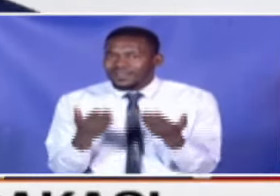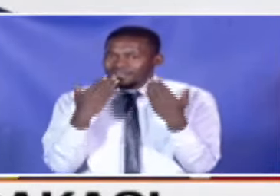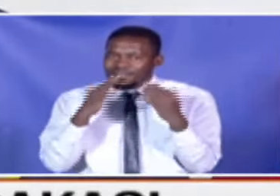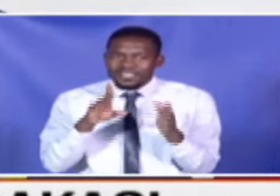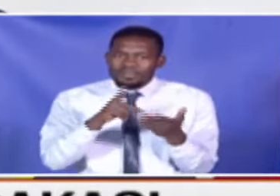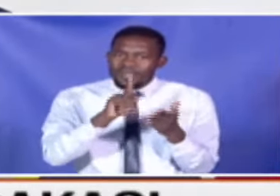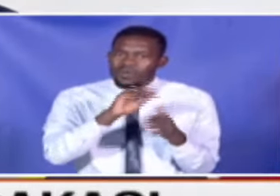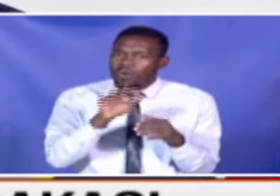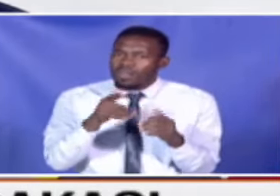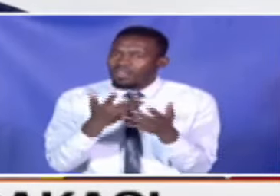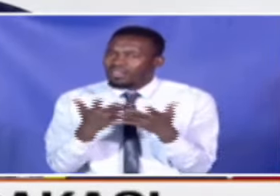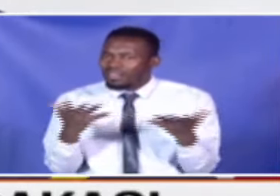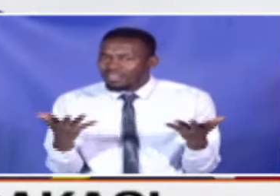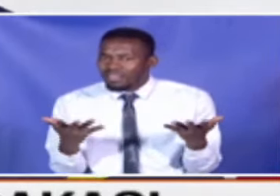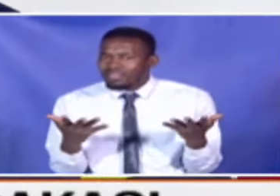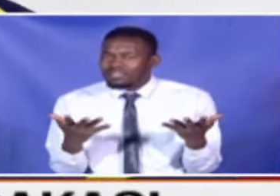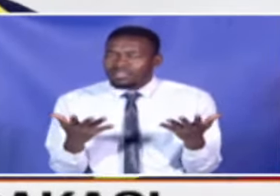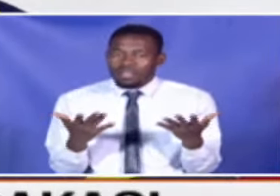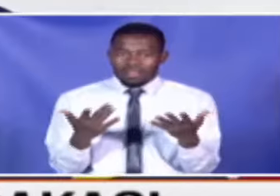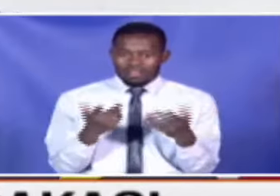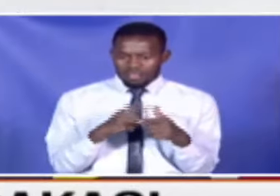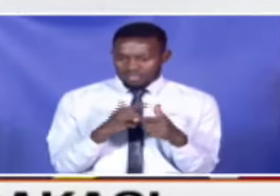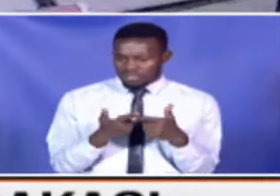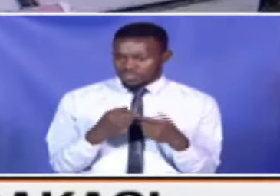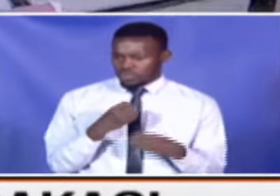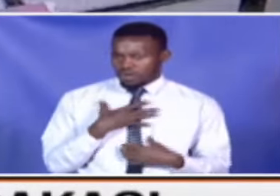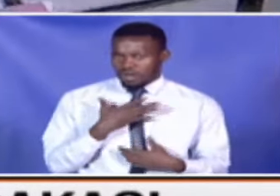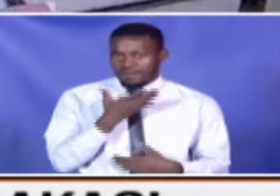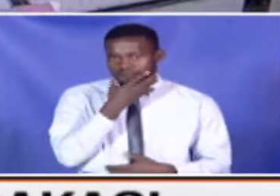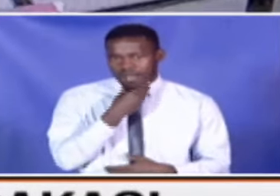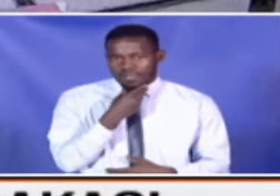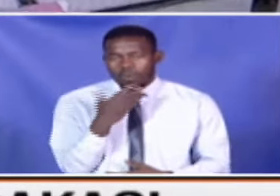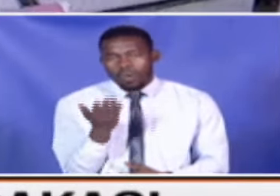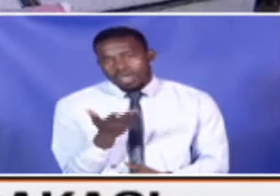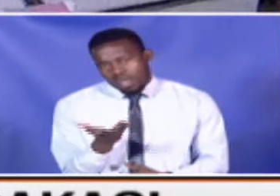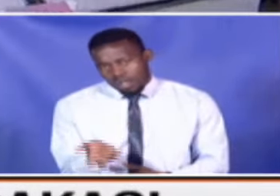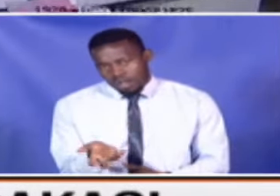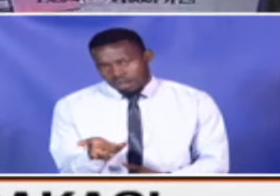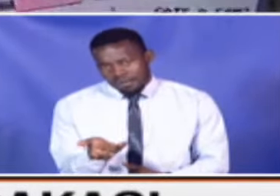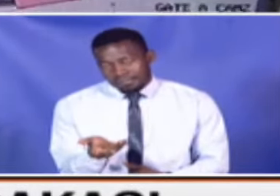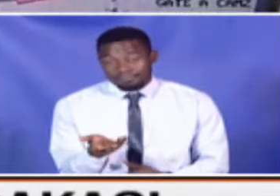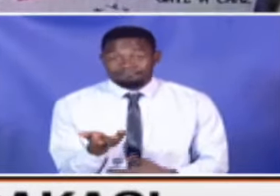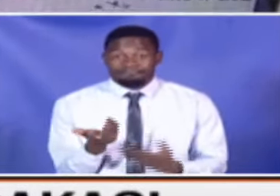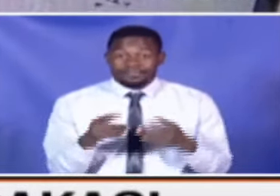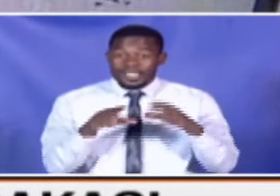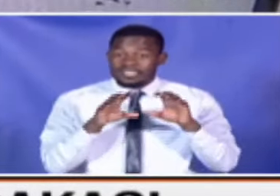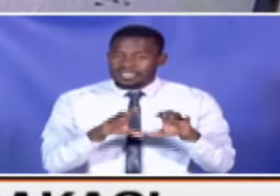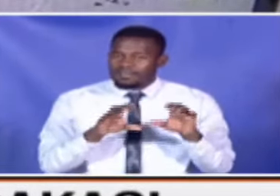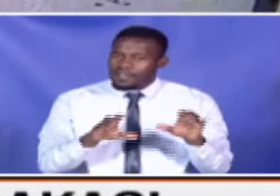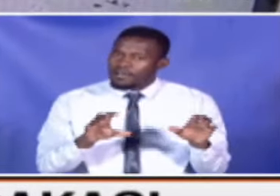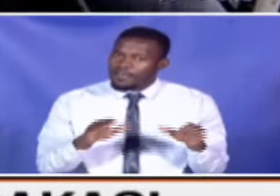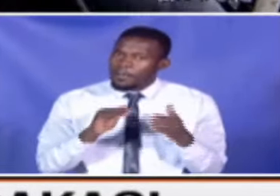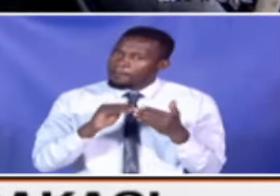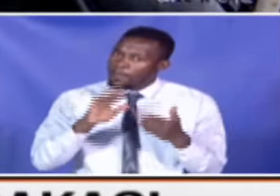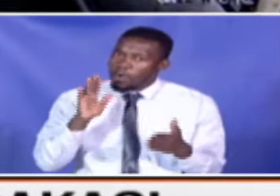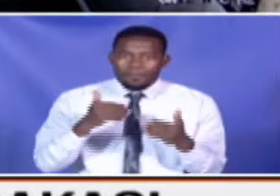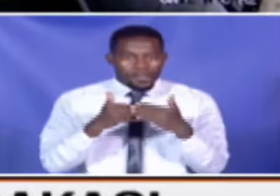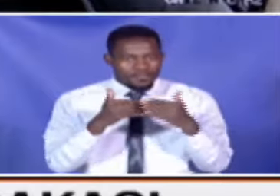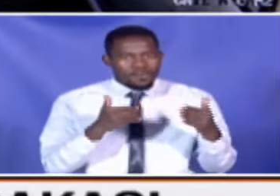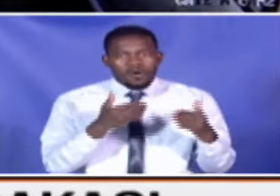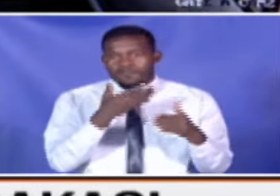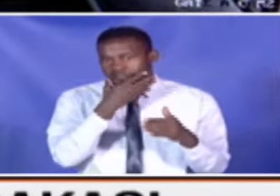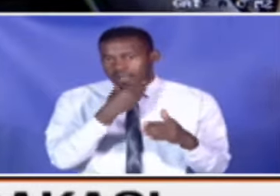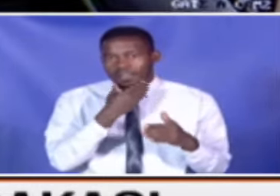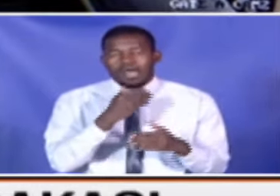kitu tunakuja. Tunapata mzee yuko kwa room ambayo tumemweka. Mahangaiko yake yakidhihirika kabla ya babake kukata